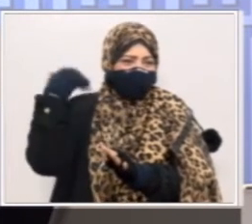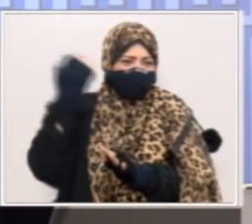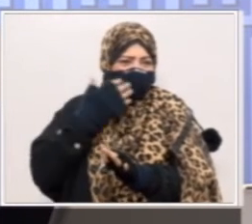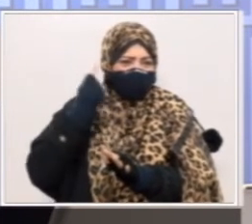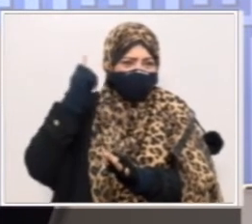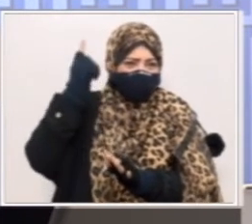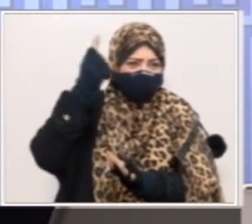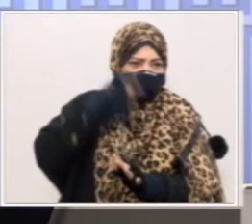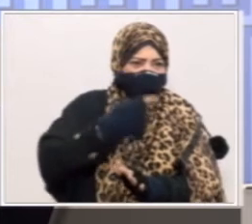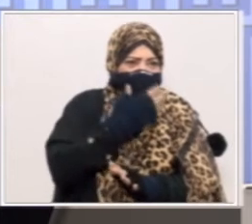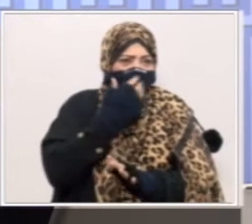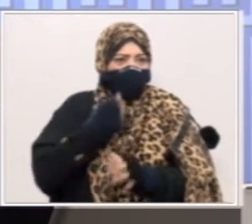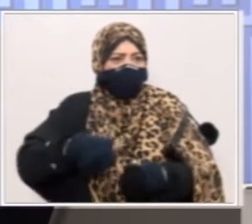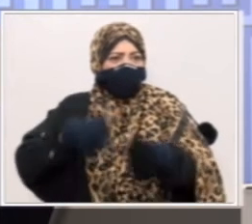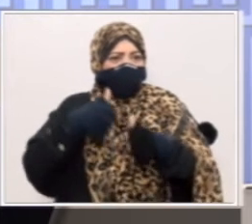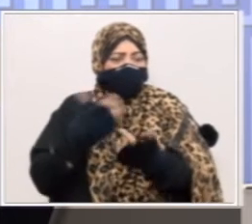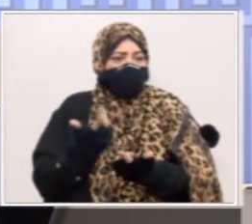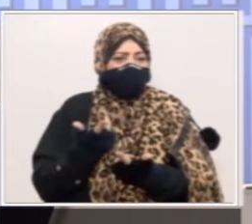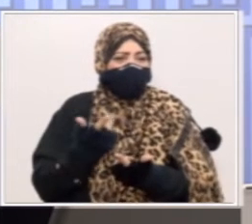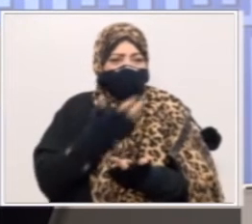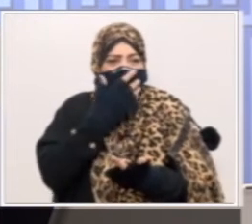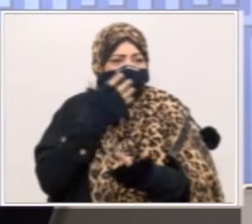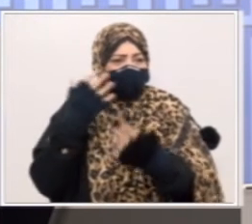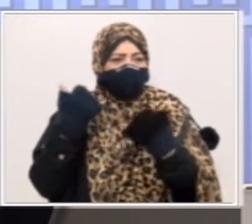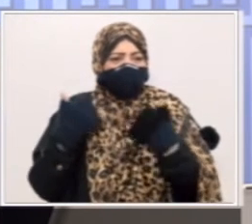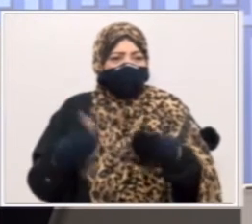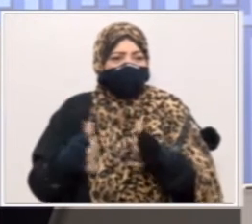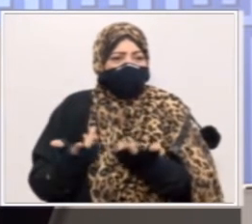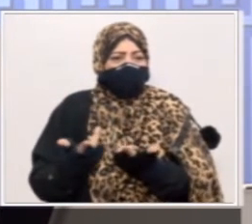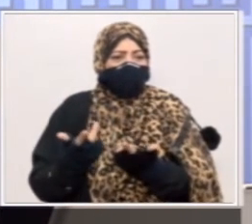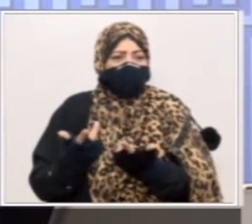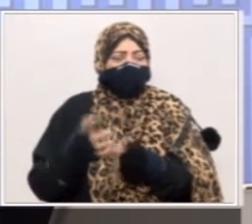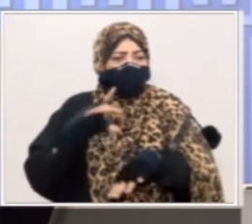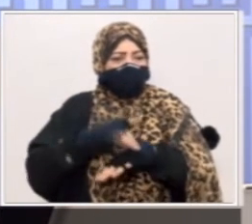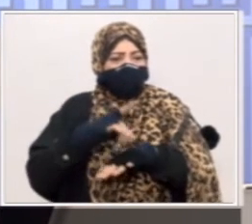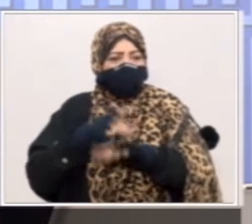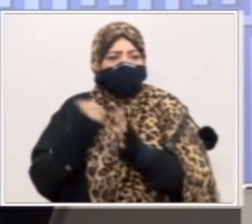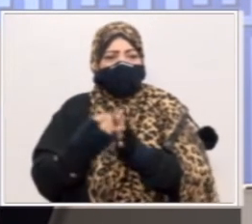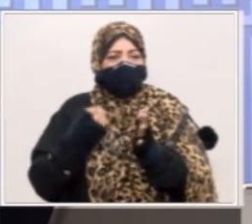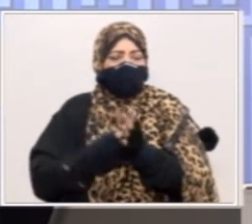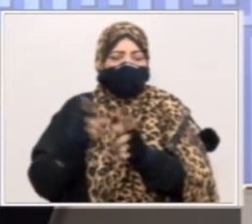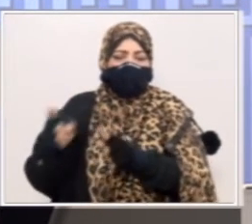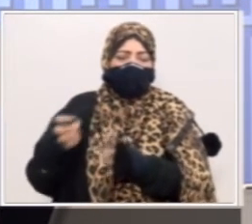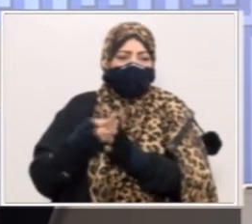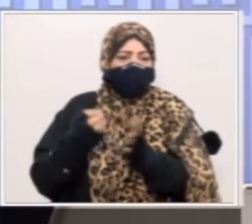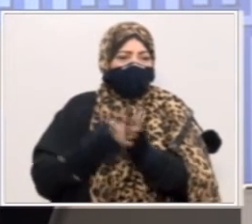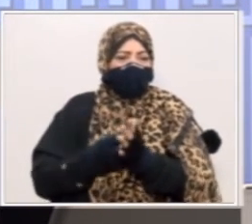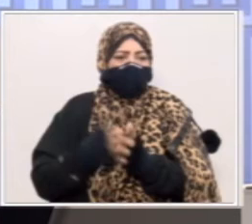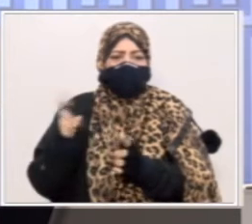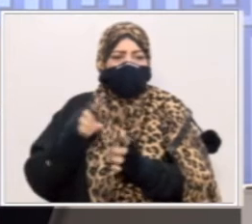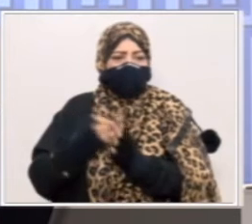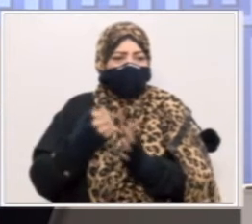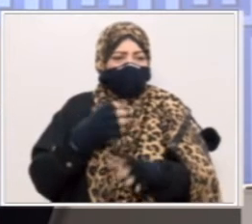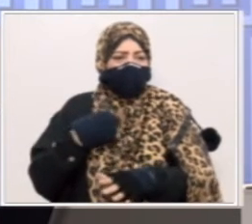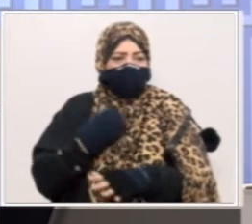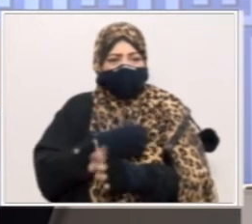يستطيع الصيام، الآن يمنعه الطبيب من الصوم، قال لي الطبيب لا تصم، فكيف أصنع؟